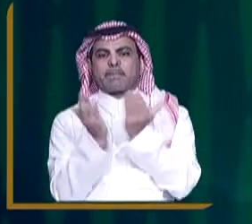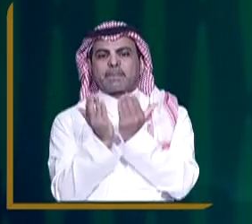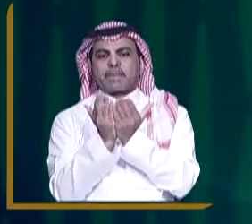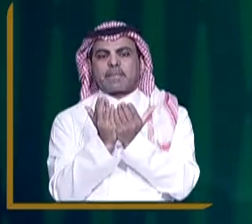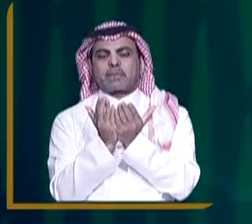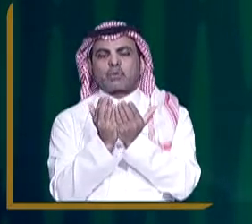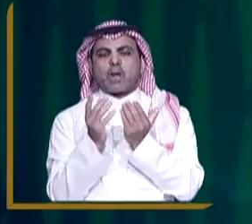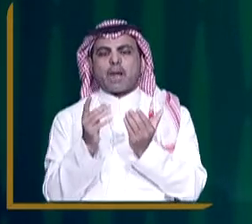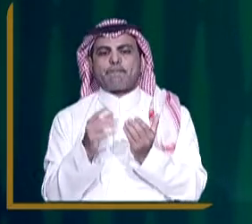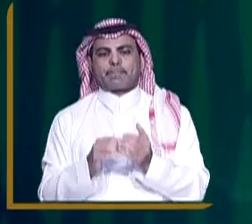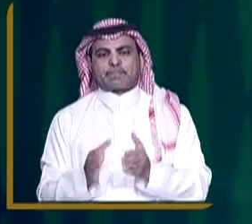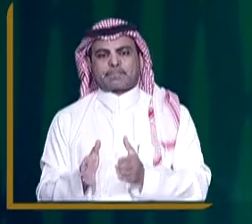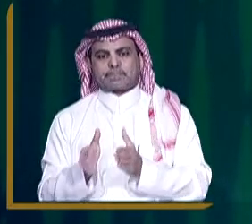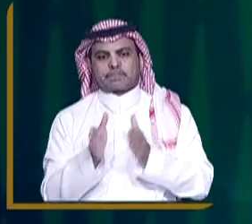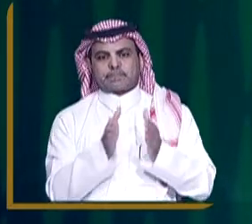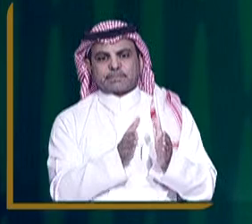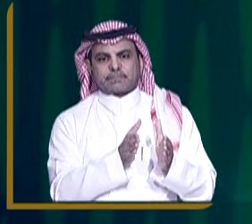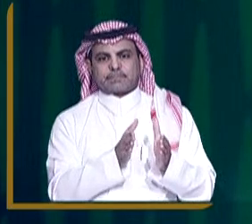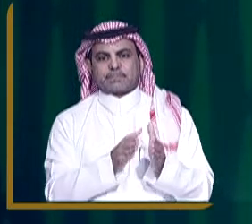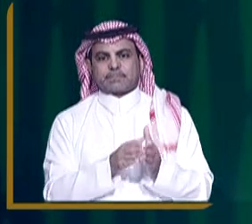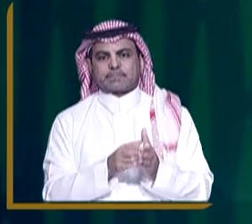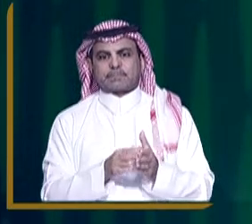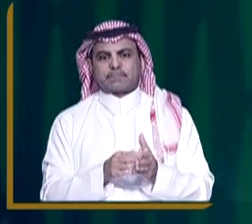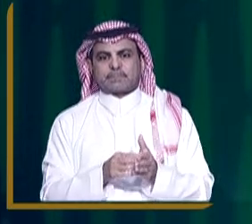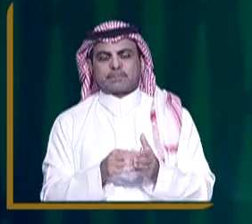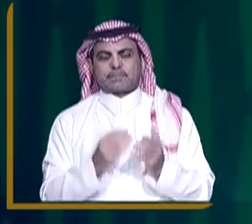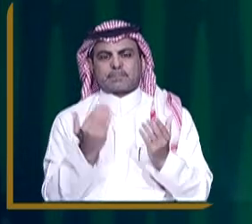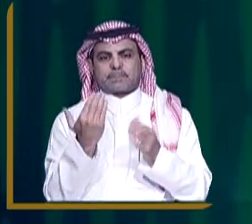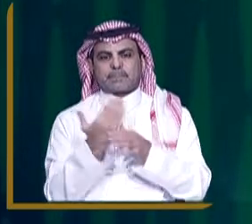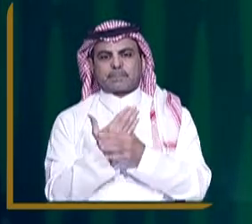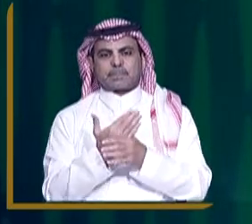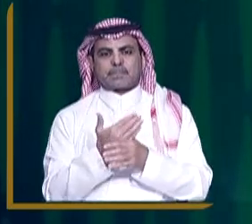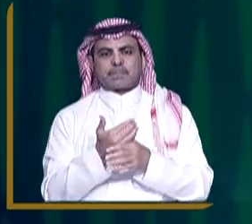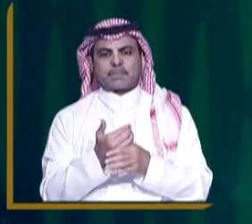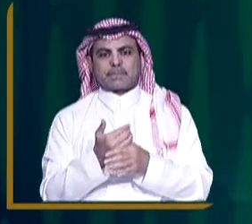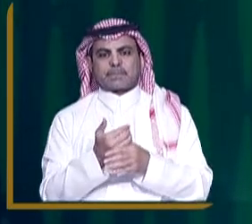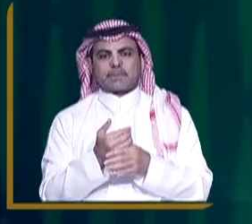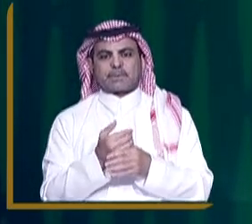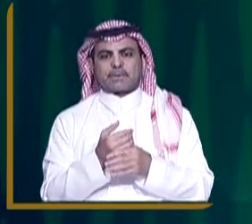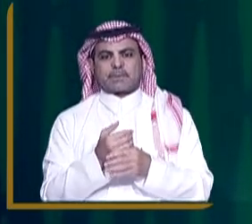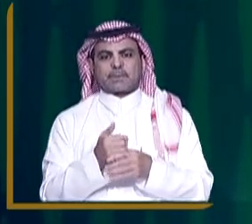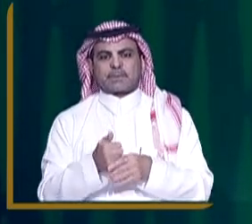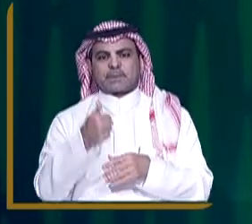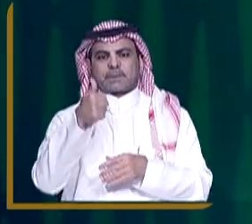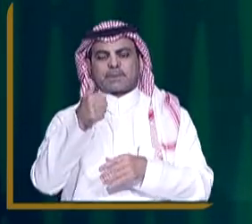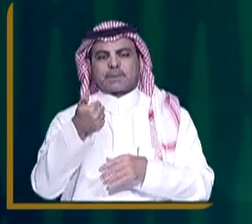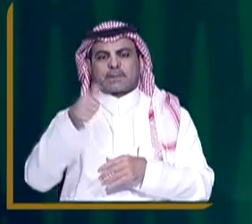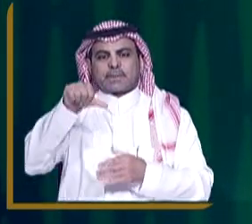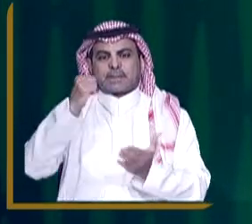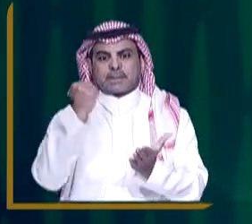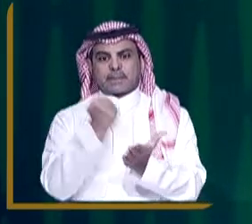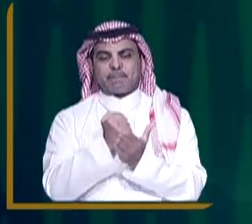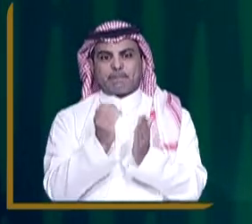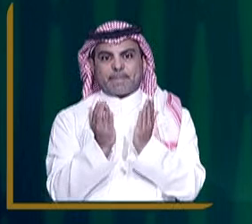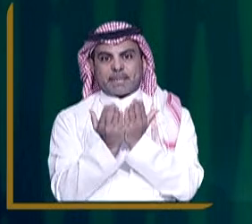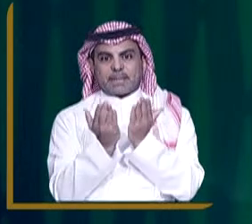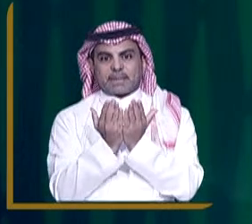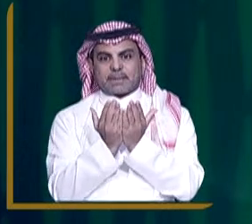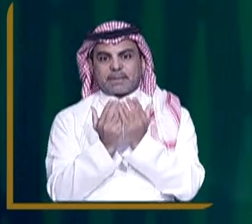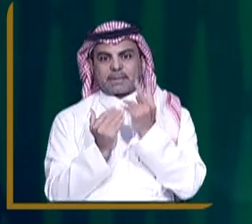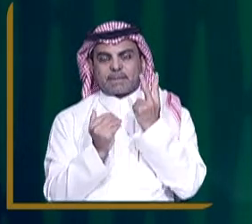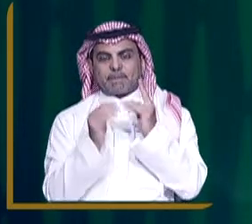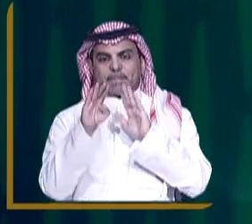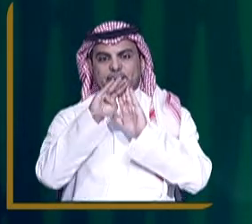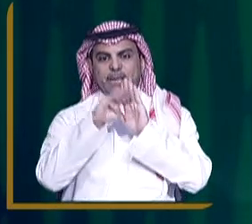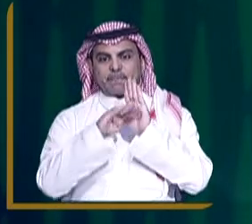طالب؟ لو تعيد السؤال اخوي الكريم، التقويم انت في شقين سؤال. والاعتماد المدرسي. نعم. هناك